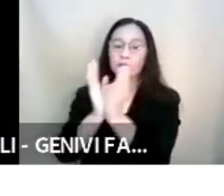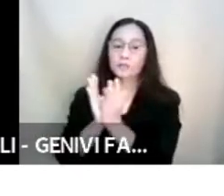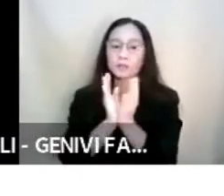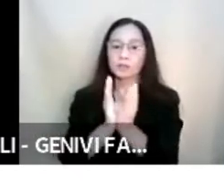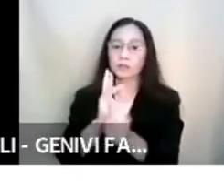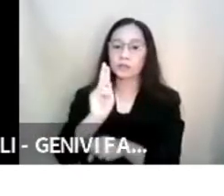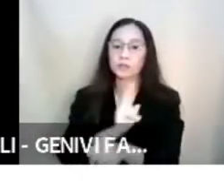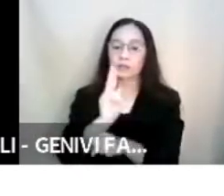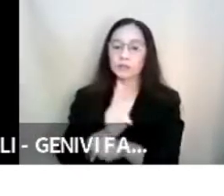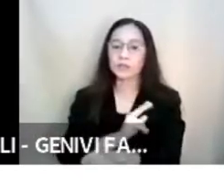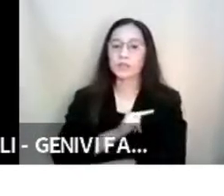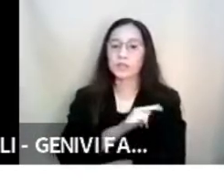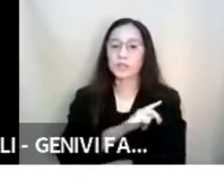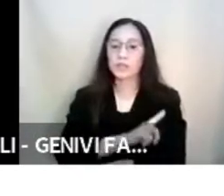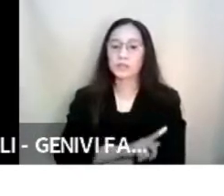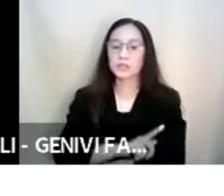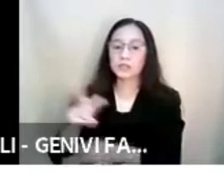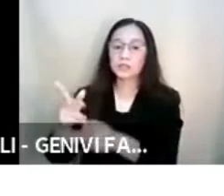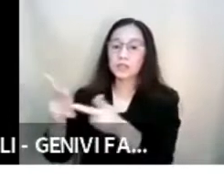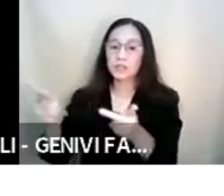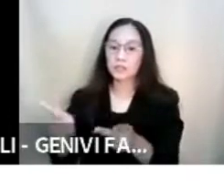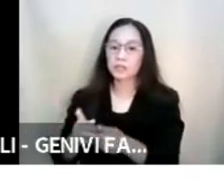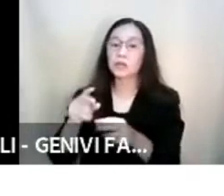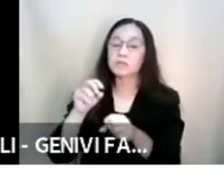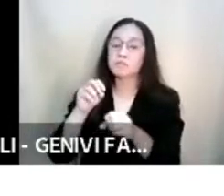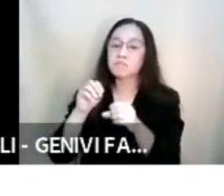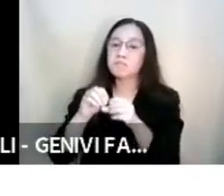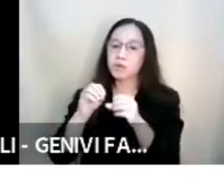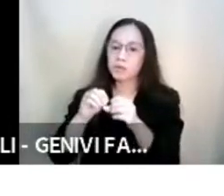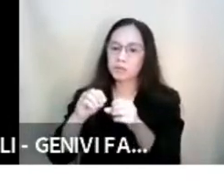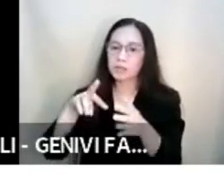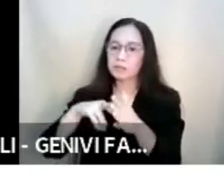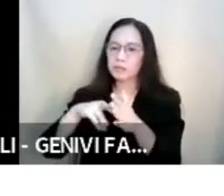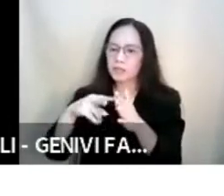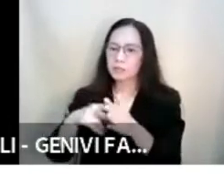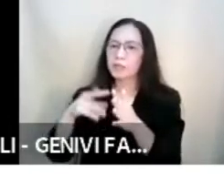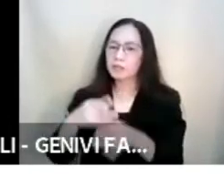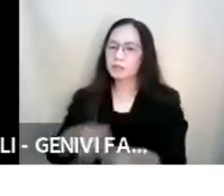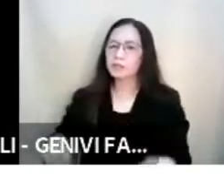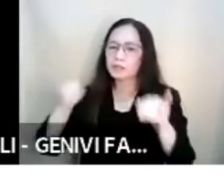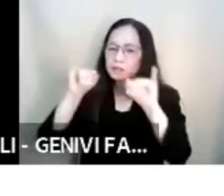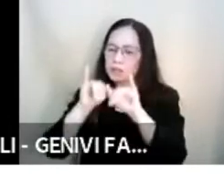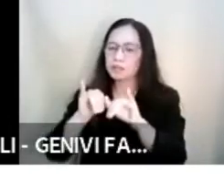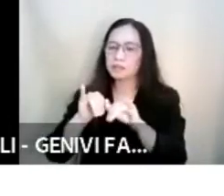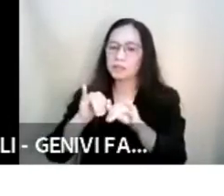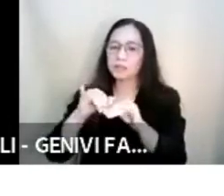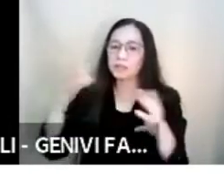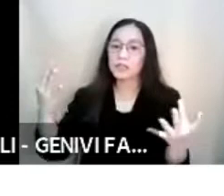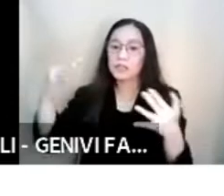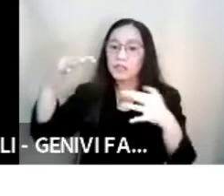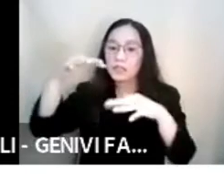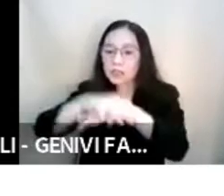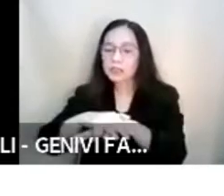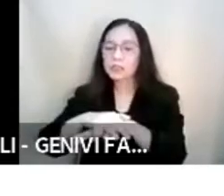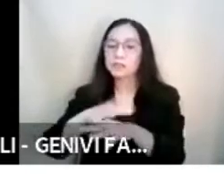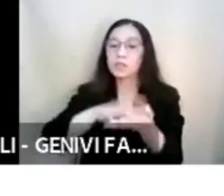settings para mas maging meaningful and relevant for them. At ma-integrate nila yung natutunan nila sa classroom sa talagang